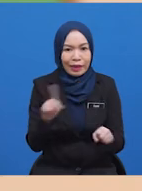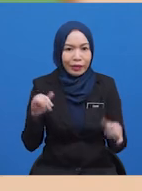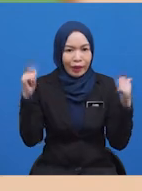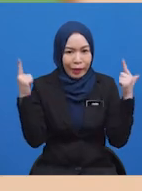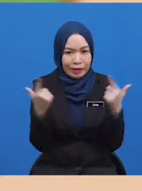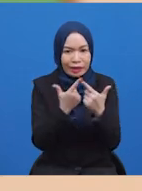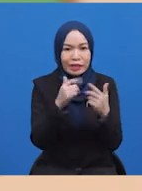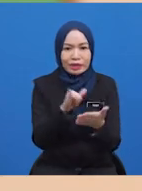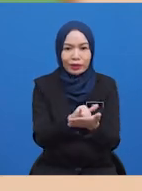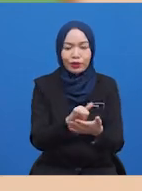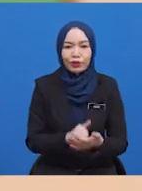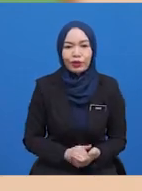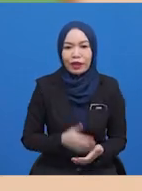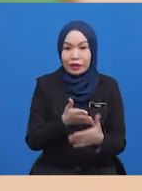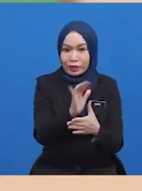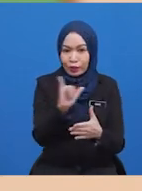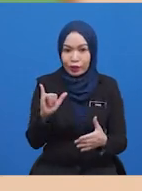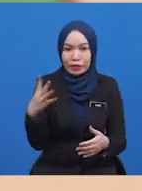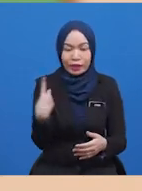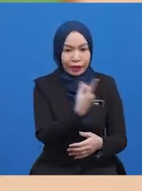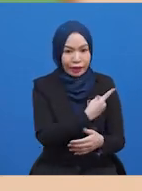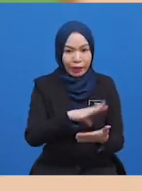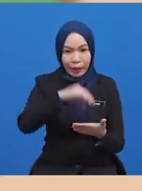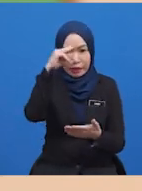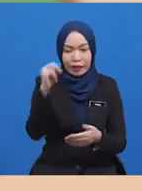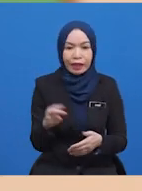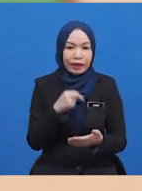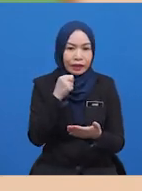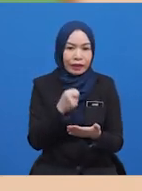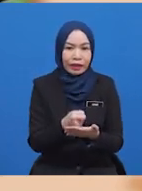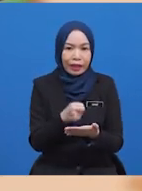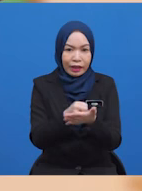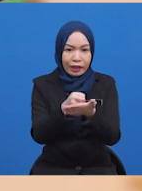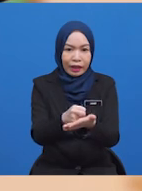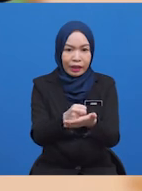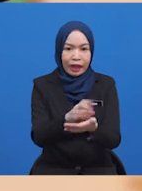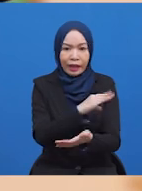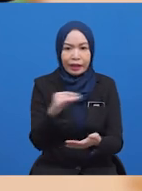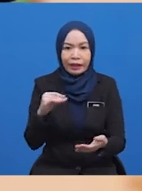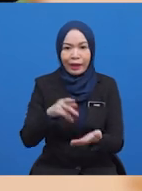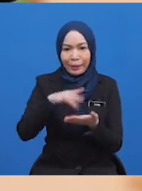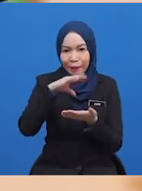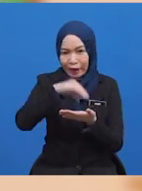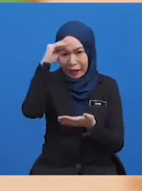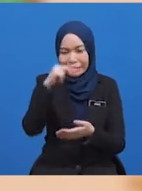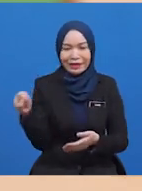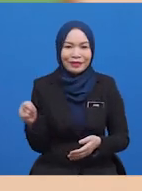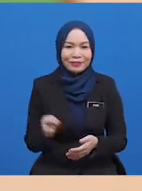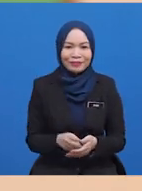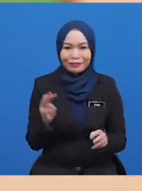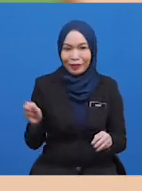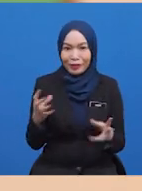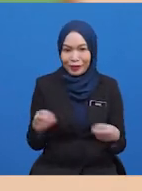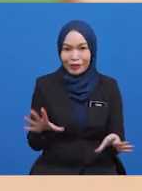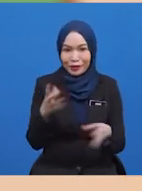seterusnya kita akan mempelajari nilai dan pengajaran Adakah murid-murid sudah bersedia